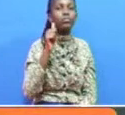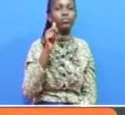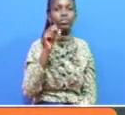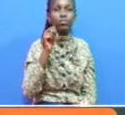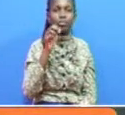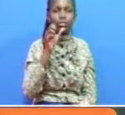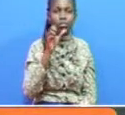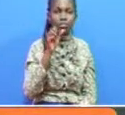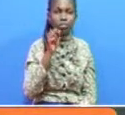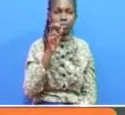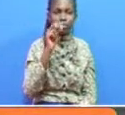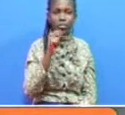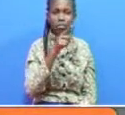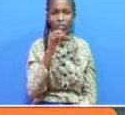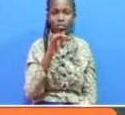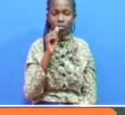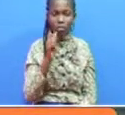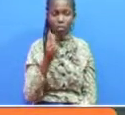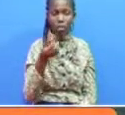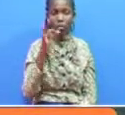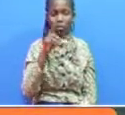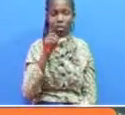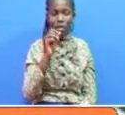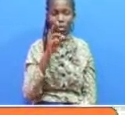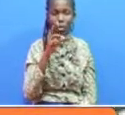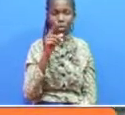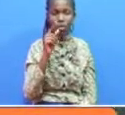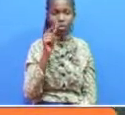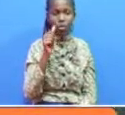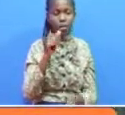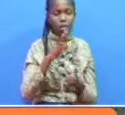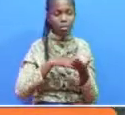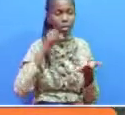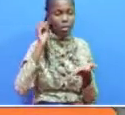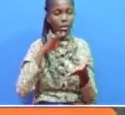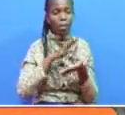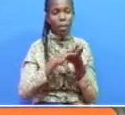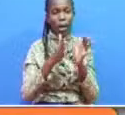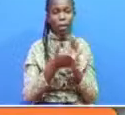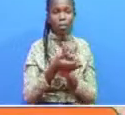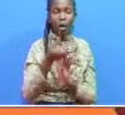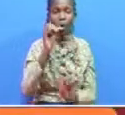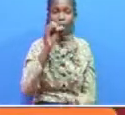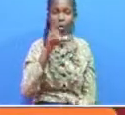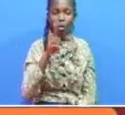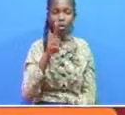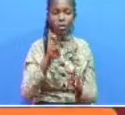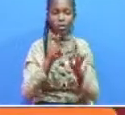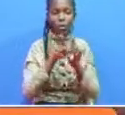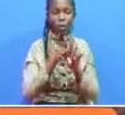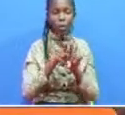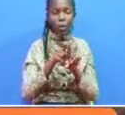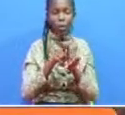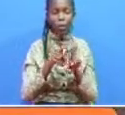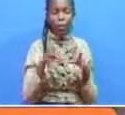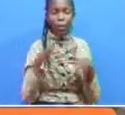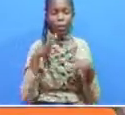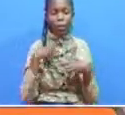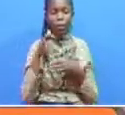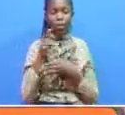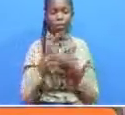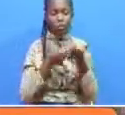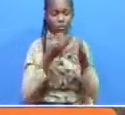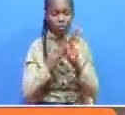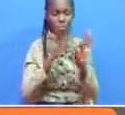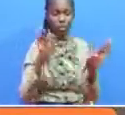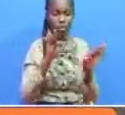unga, kwa kupandisha bei ya mbolea, kwa kupandisha bei ya mafuta. Kuto ingi niwezu ayenda mwene ndene udhasiwa